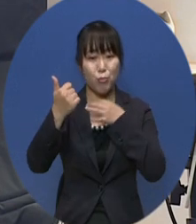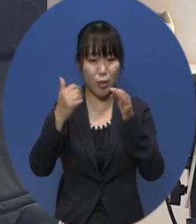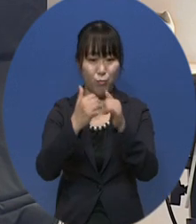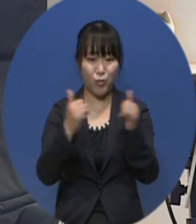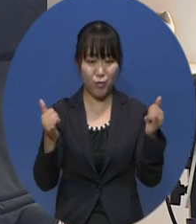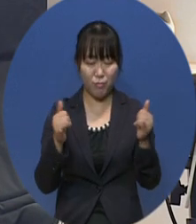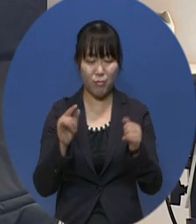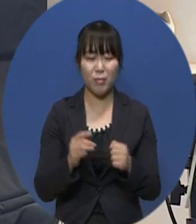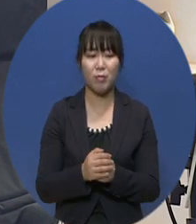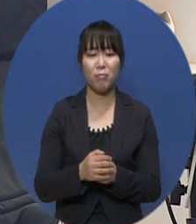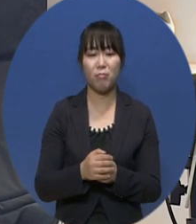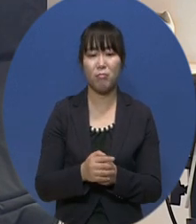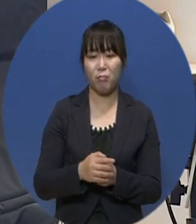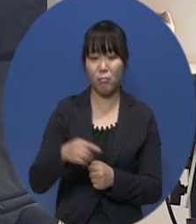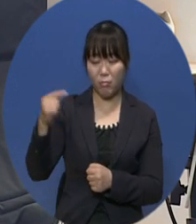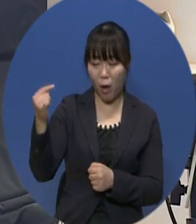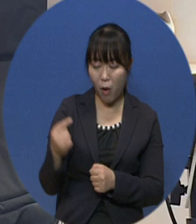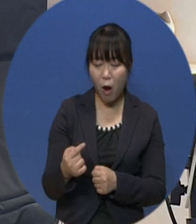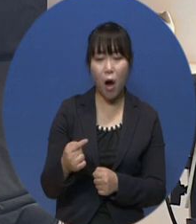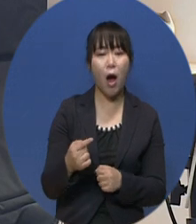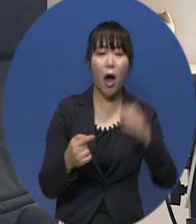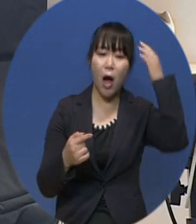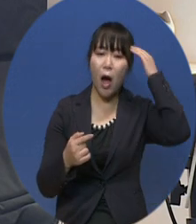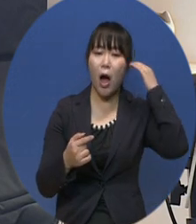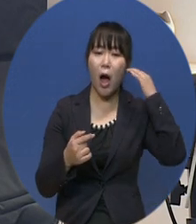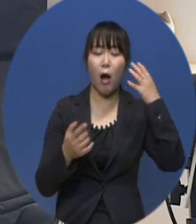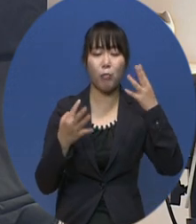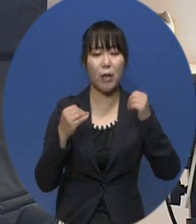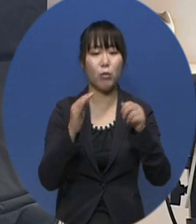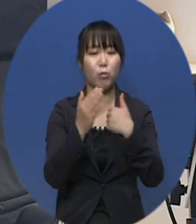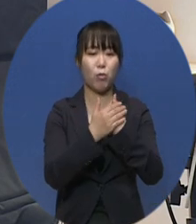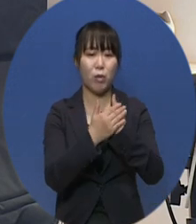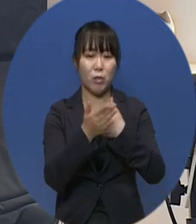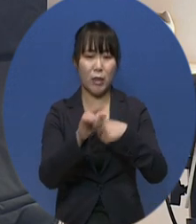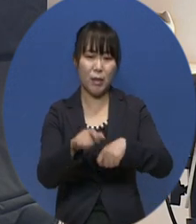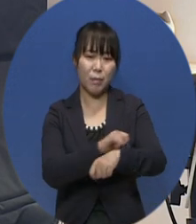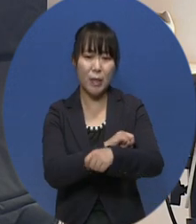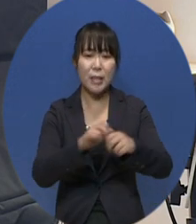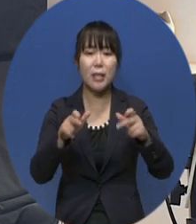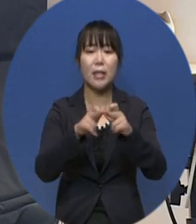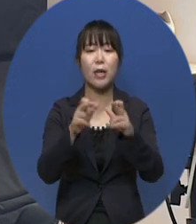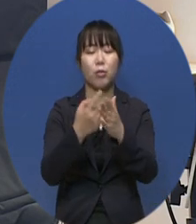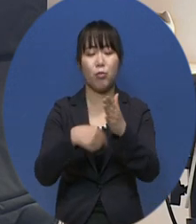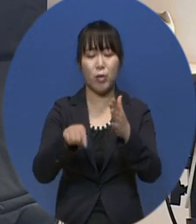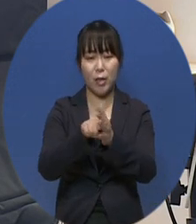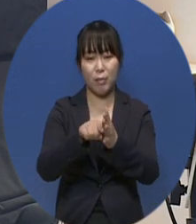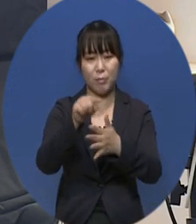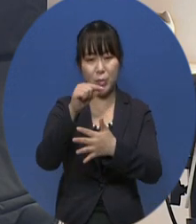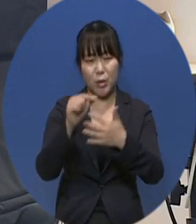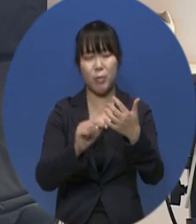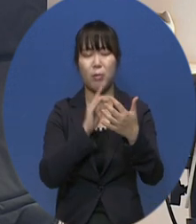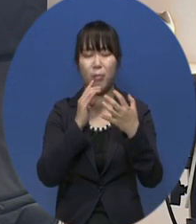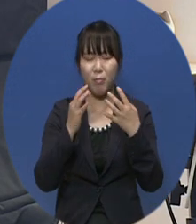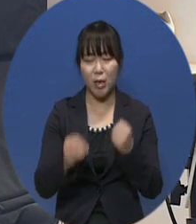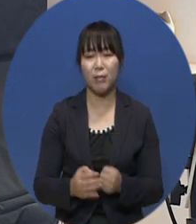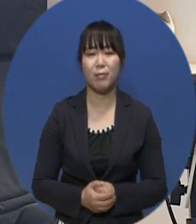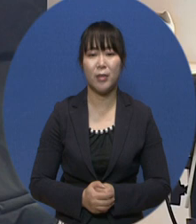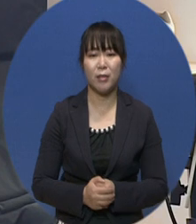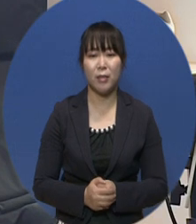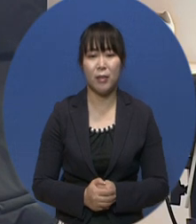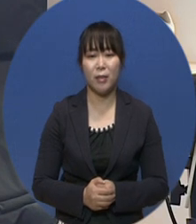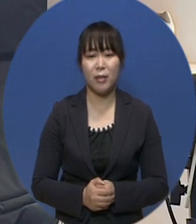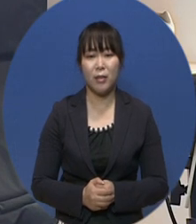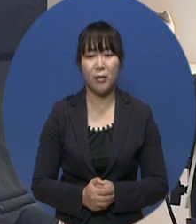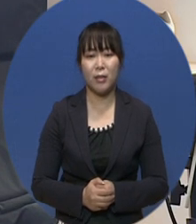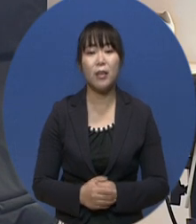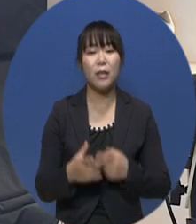네. 그분이 오셨어요. 와서 네. 한국을 많이 도와주기는 했는데 그중에서 특별히 장애인들에 대한 프로그램들을 굉장히 많이 하셨어요.